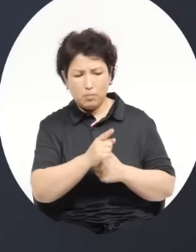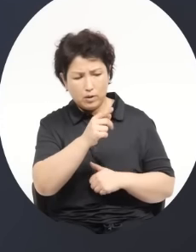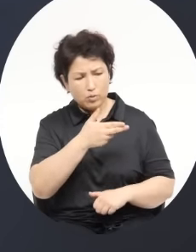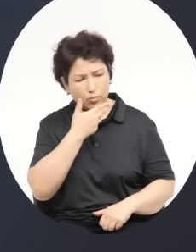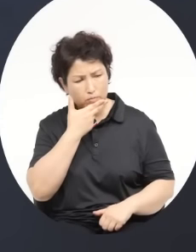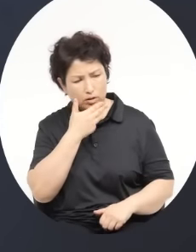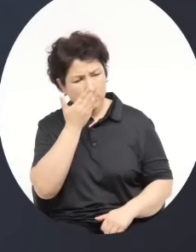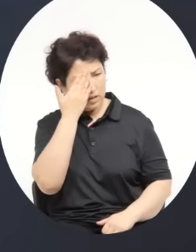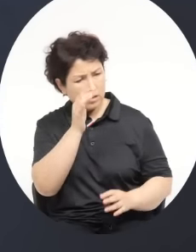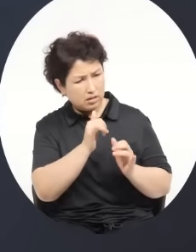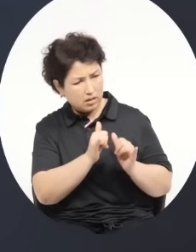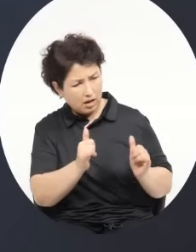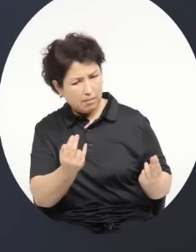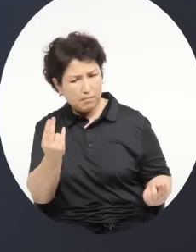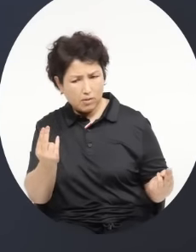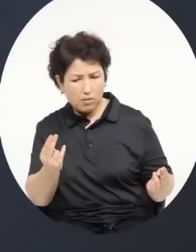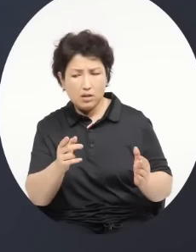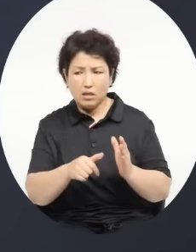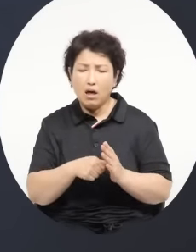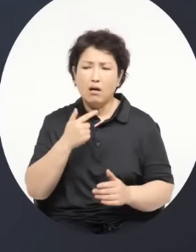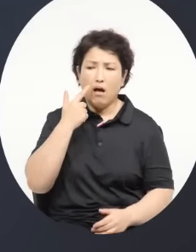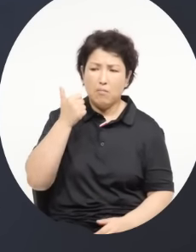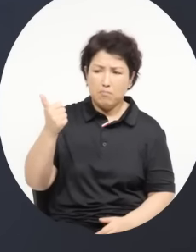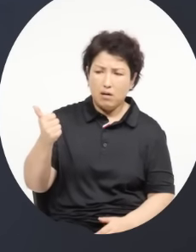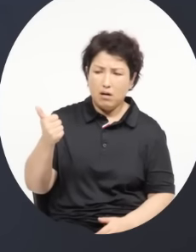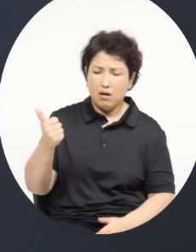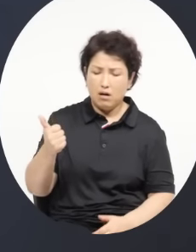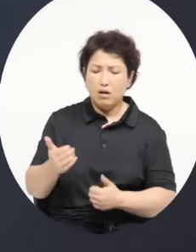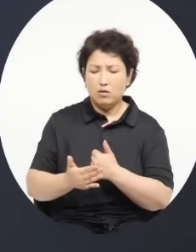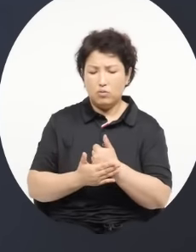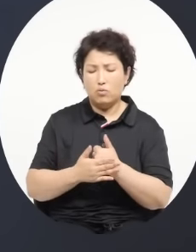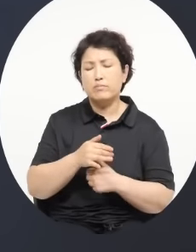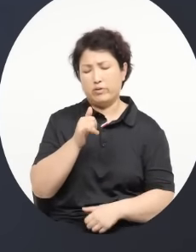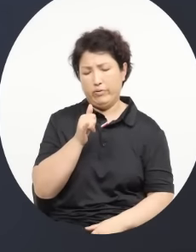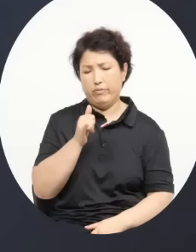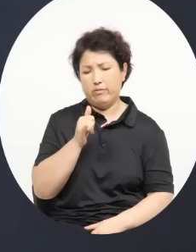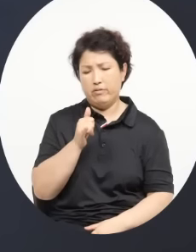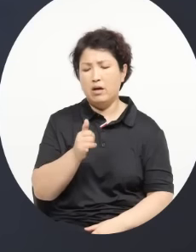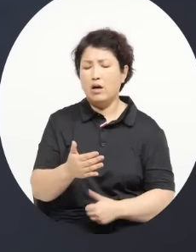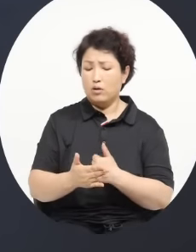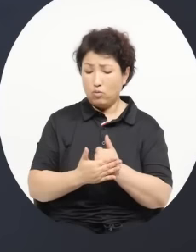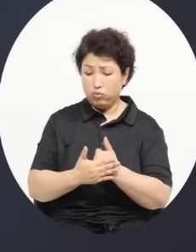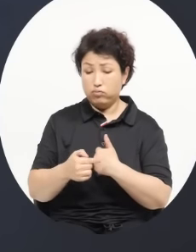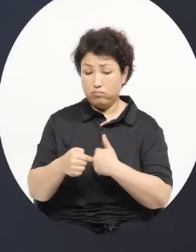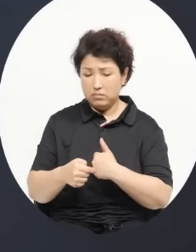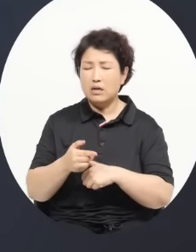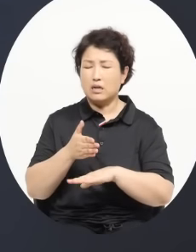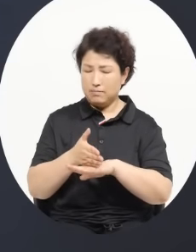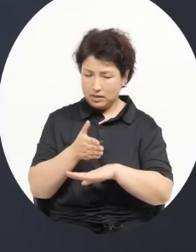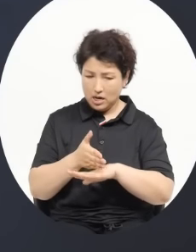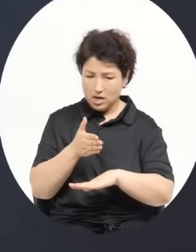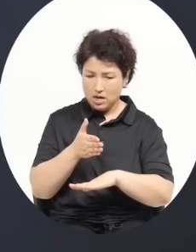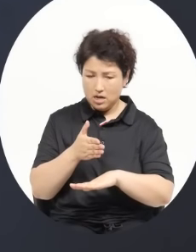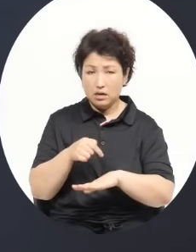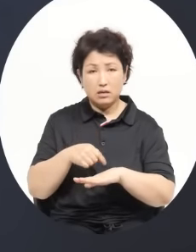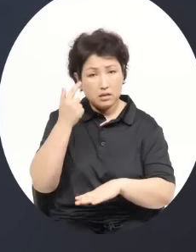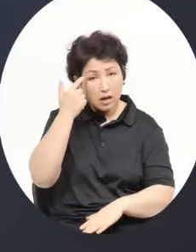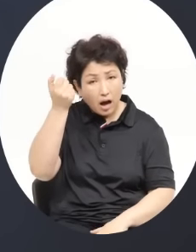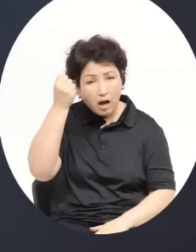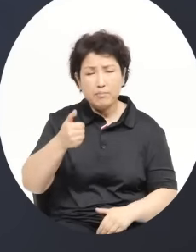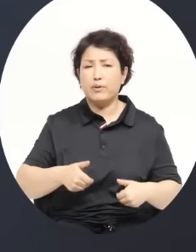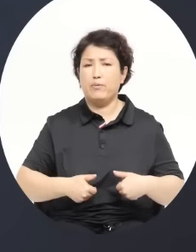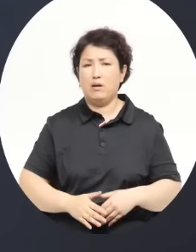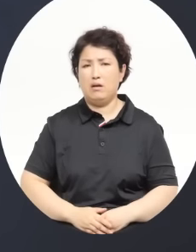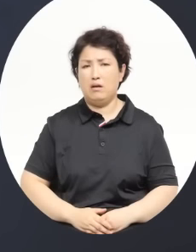비교했을 때는 나한테 많은 혜택을 주신 분이다. 그거는 감사하다. 이 관점을 가져야